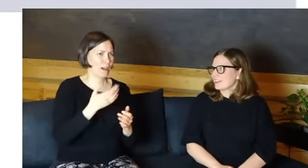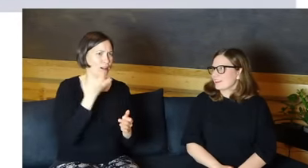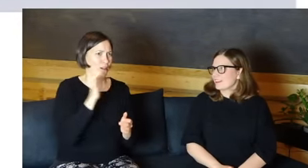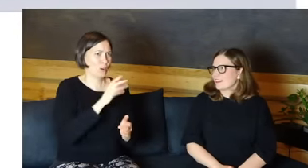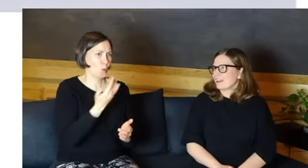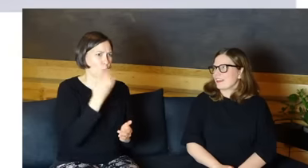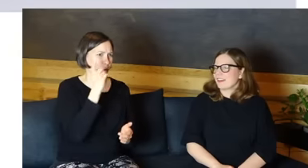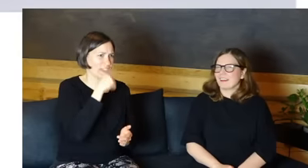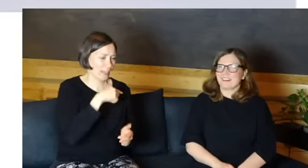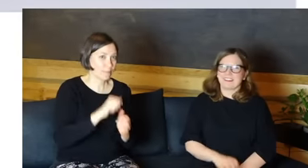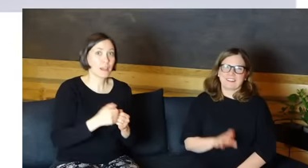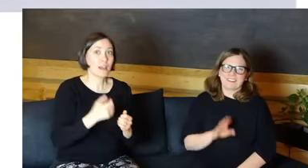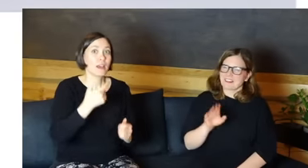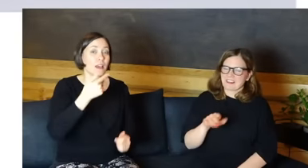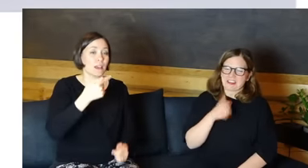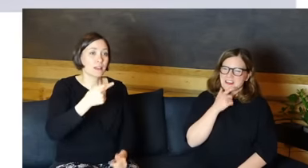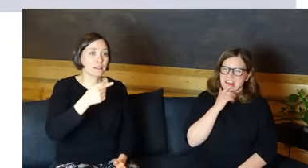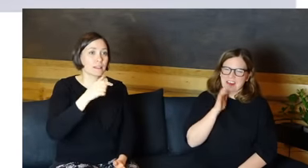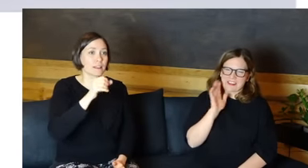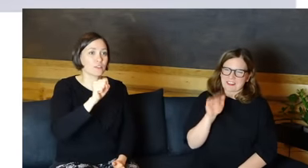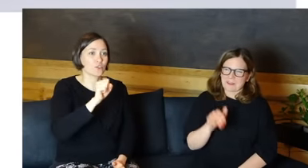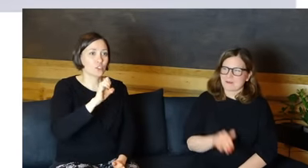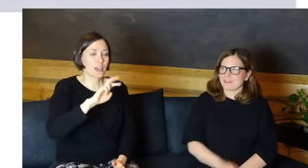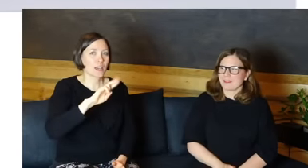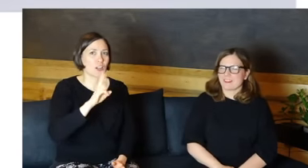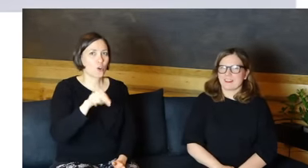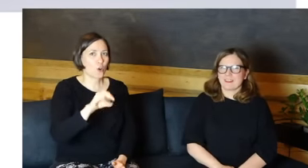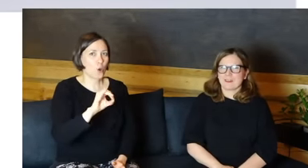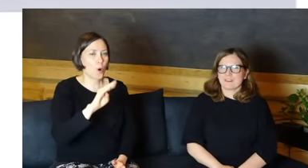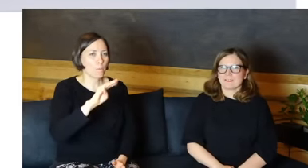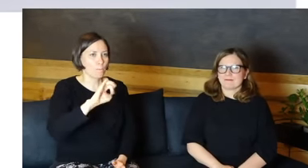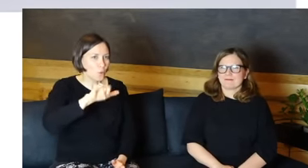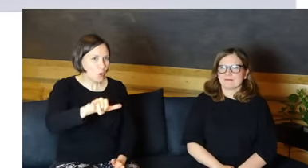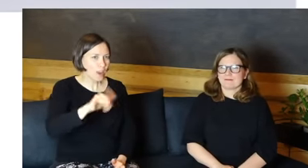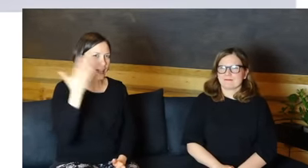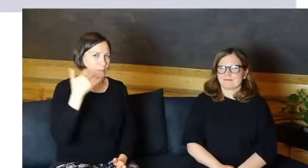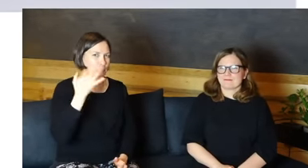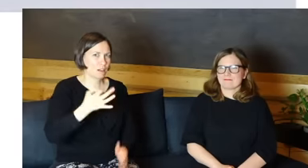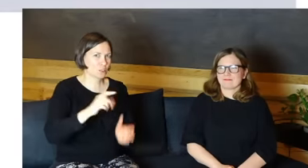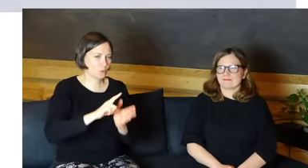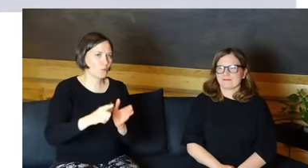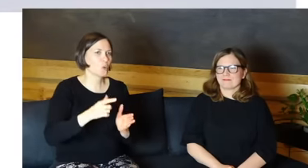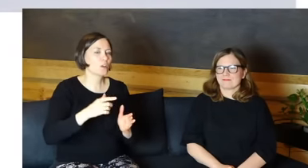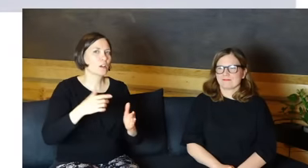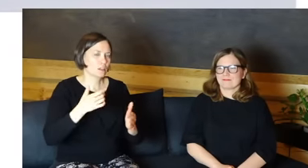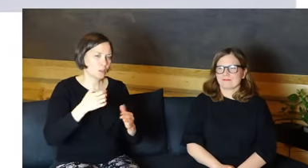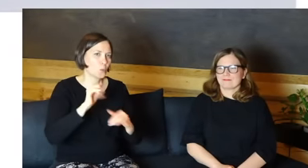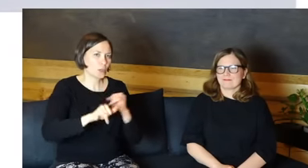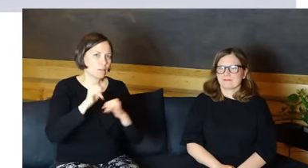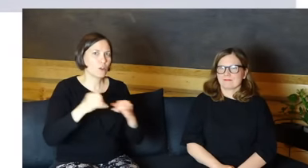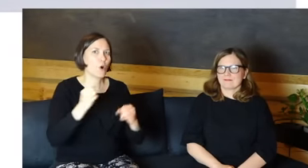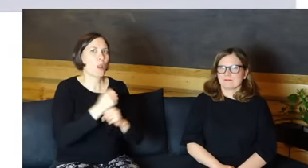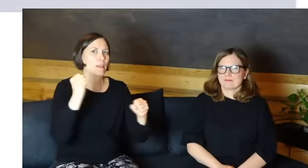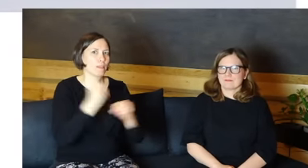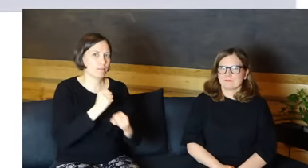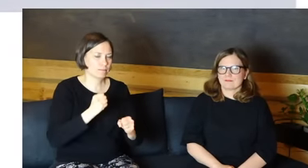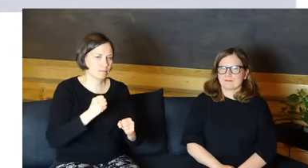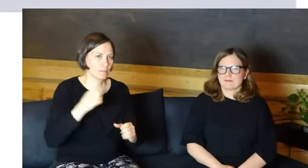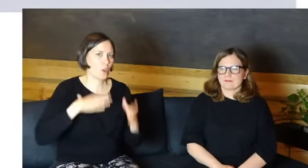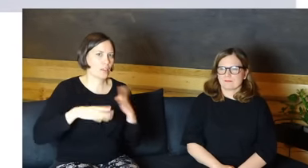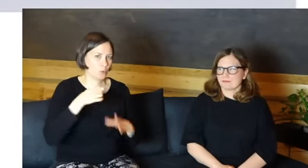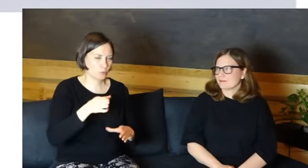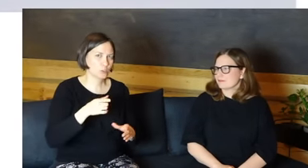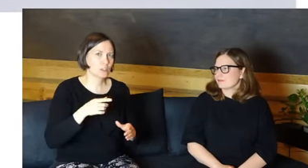on tuttu paikka 80-luvun ydinvoimala onnettomuudesta. Miten se liittyy perustavaan? Kuva on